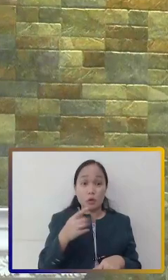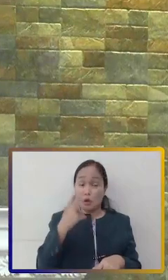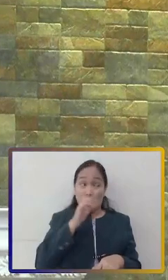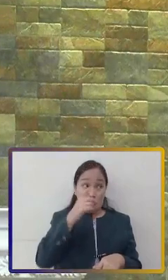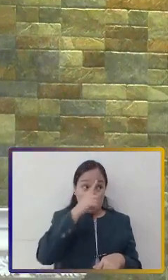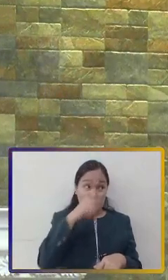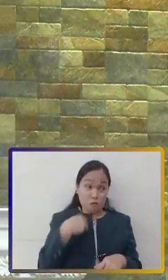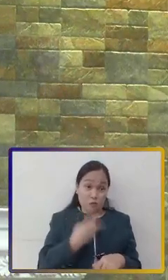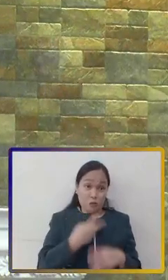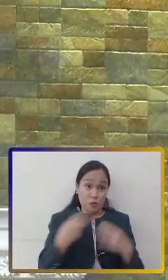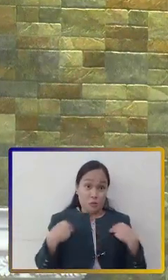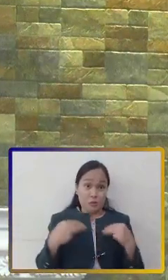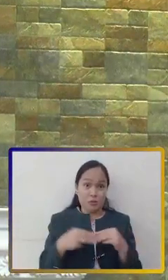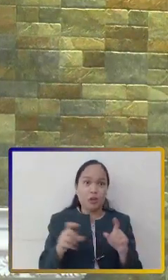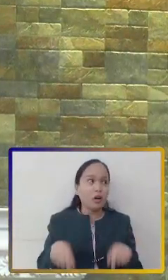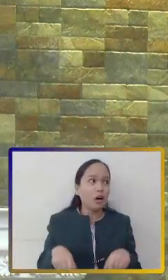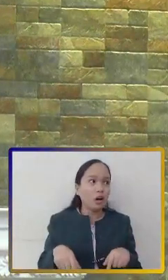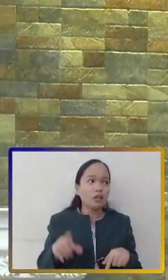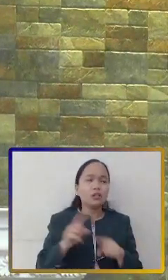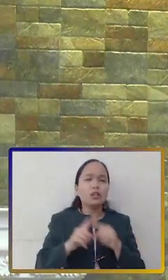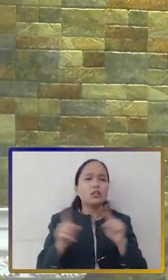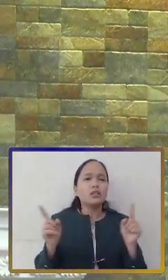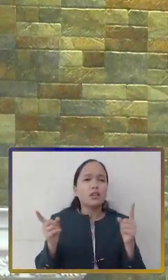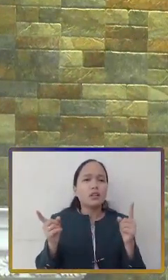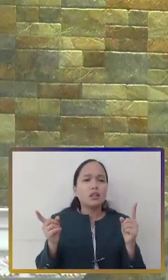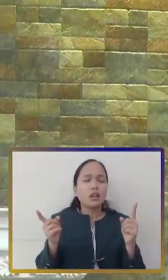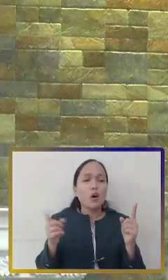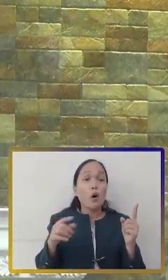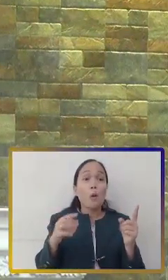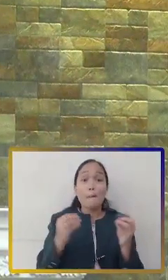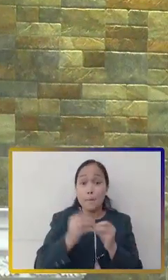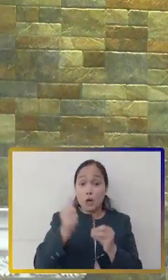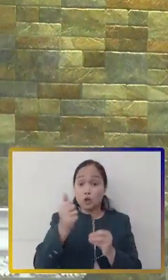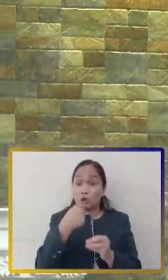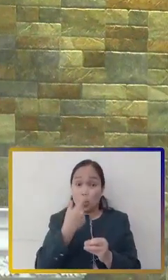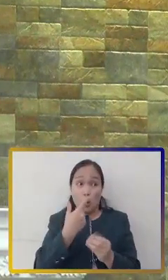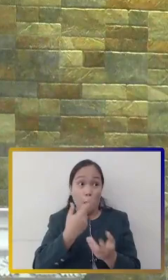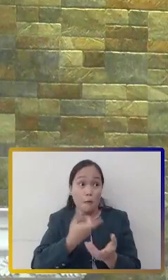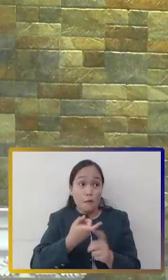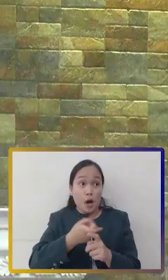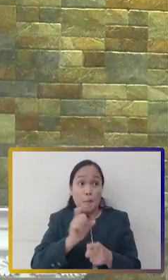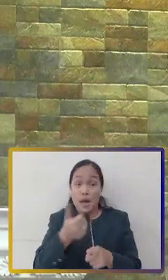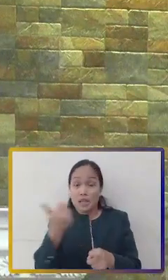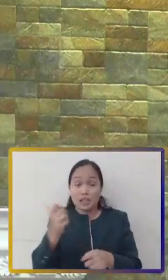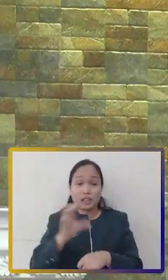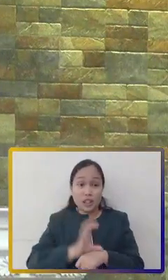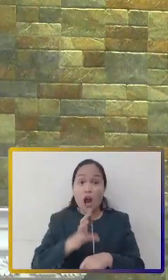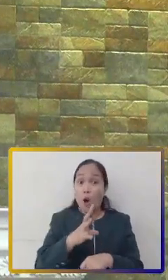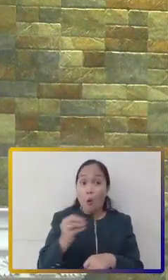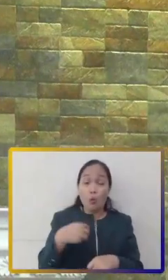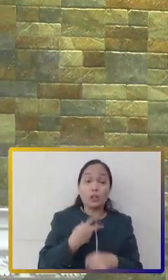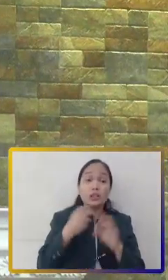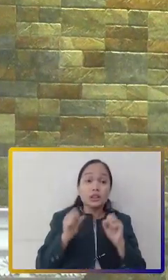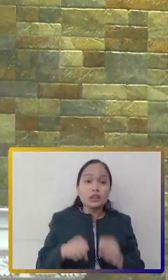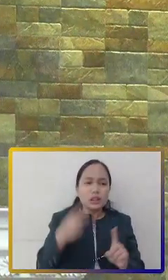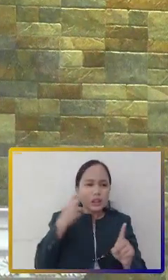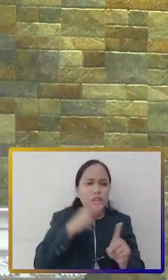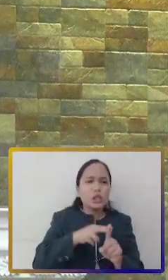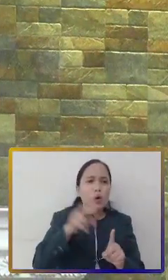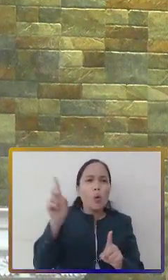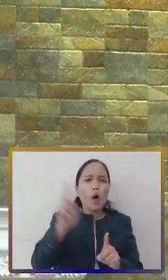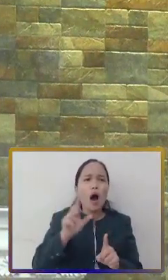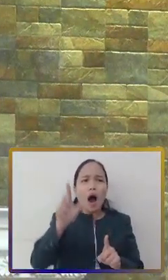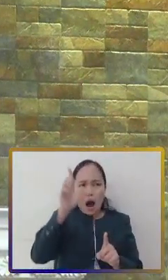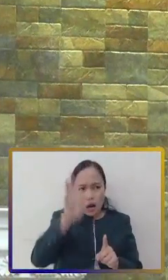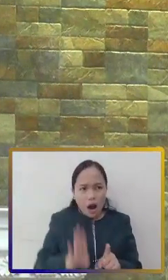dito, but most of you galing po kayo sa ibang simbahan. At makikita po natin na kung ano ang galaw ng Diyos